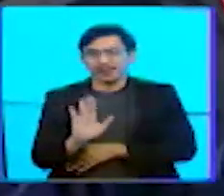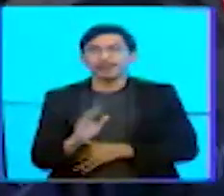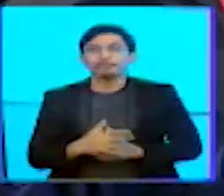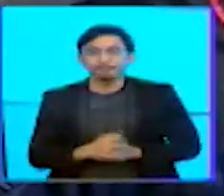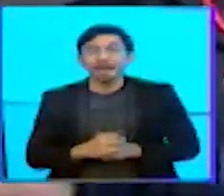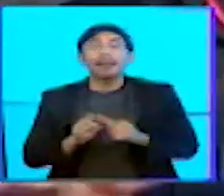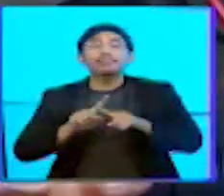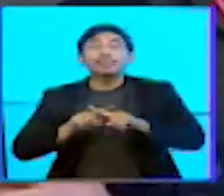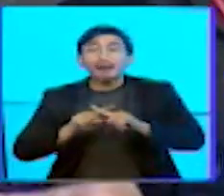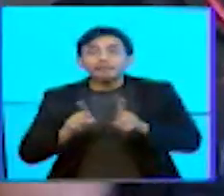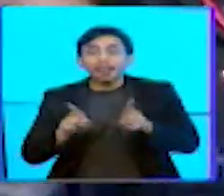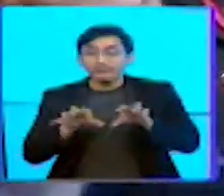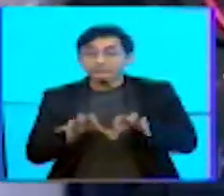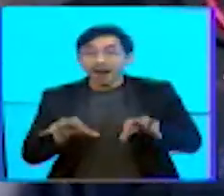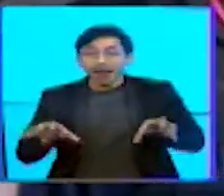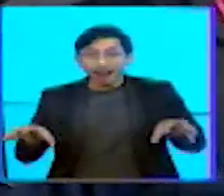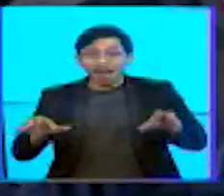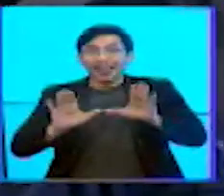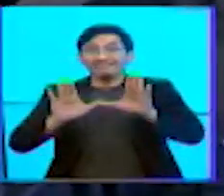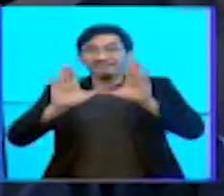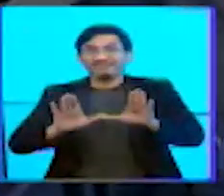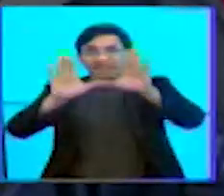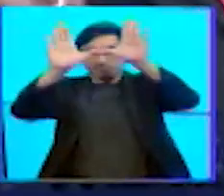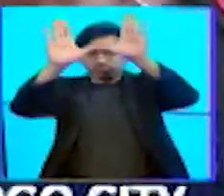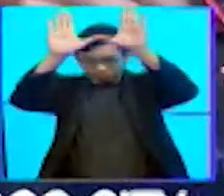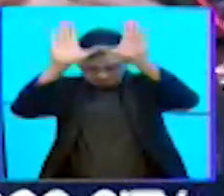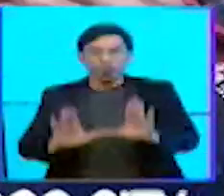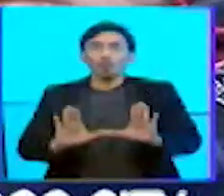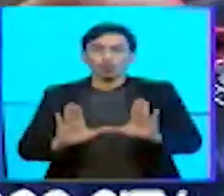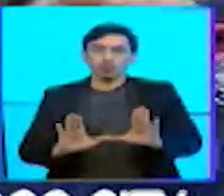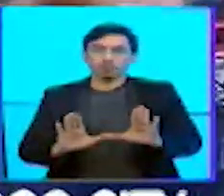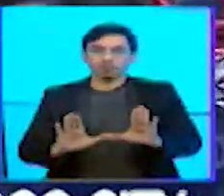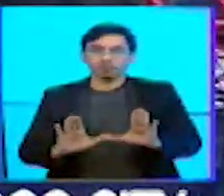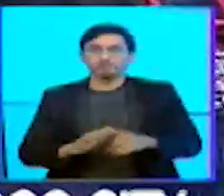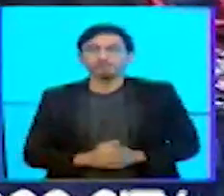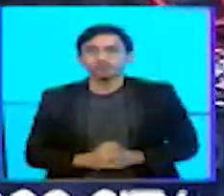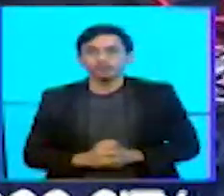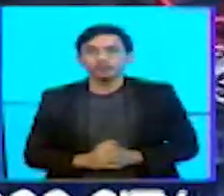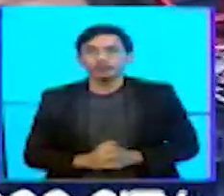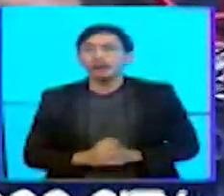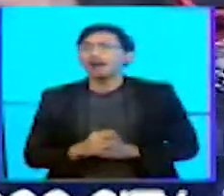akibat lift barang yang jatuh dari lantai 3 ke lantai 1, karena beban yang berat,